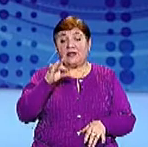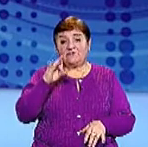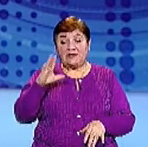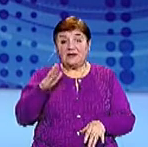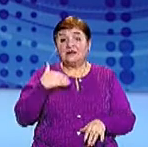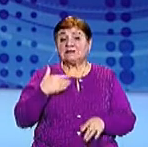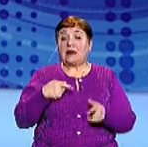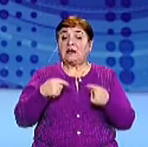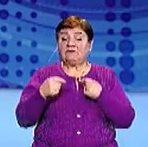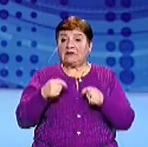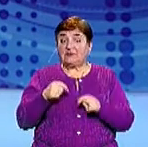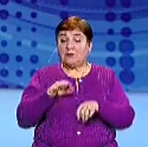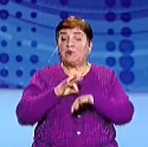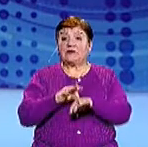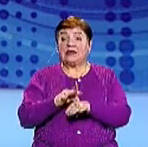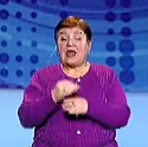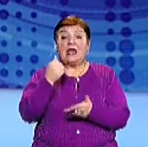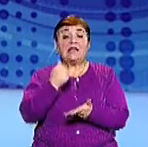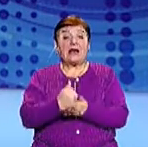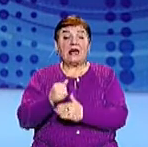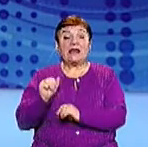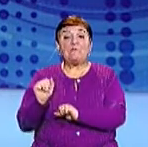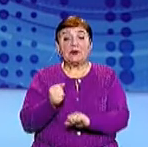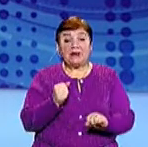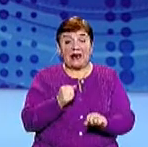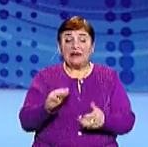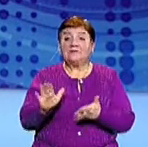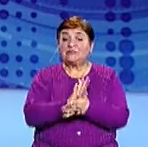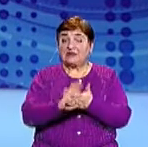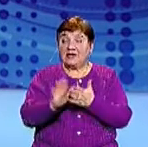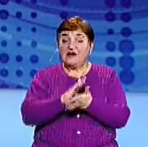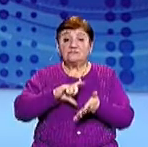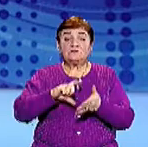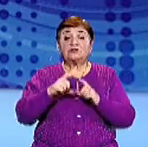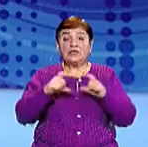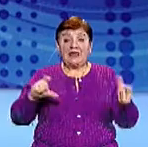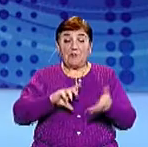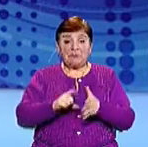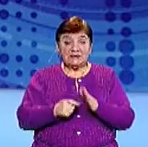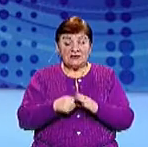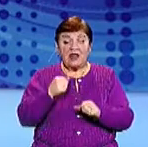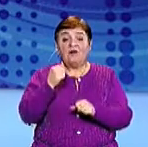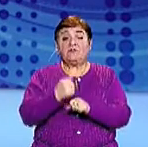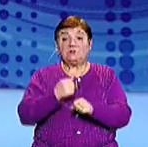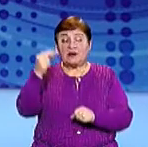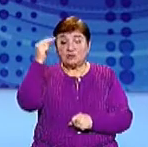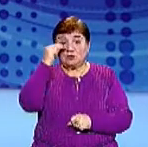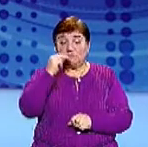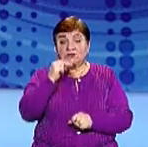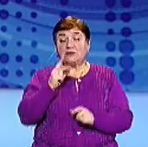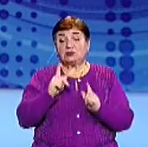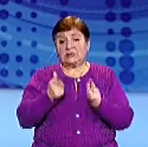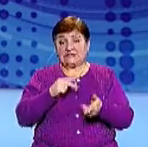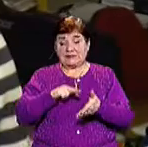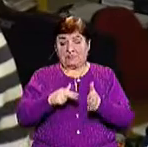часу керівників зобов'язали провести генеральне прибирання, дезінфекцію та санітарну обробку шкільних приміщень. Відпрацьовувати заняття будуть згідно з навчальними планами.